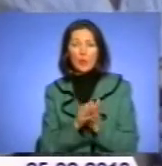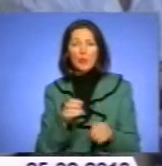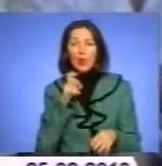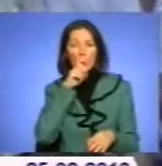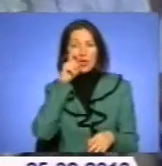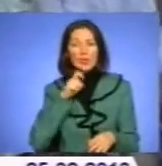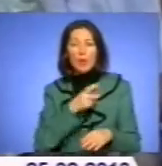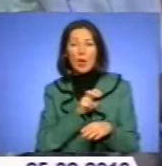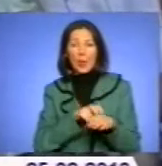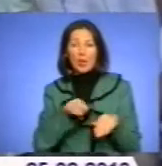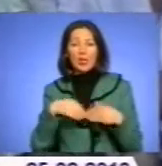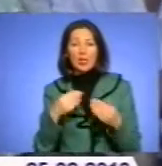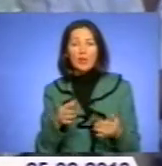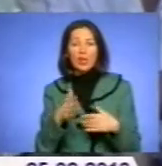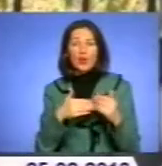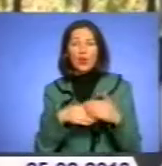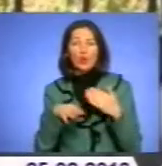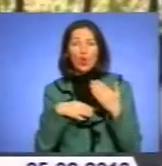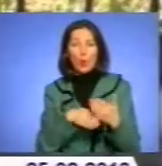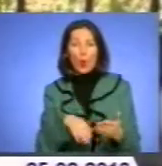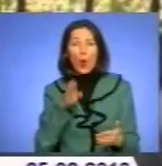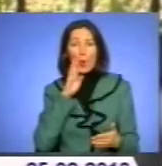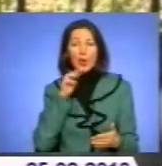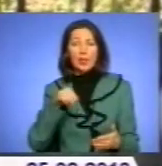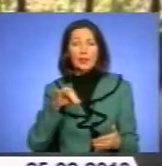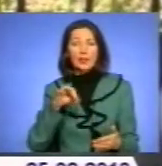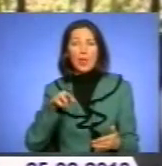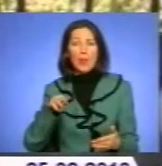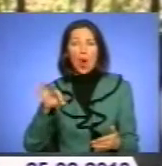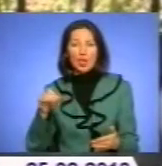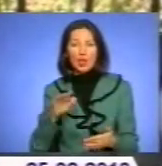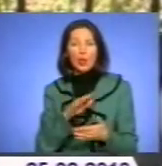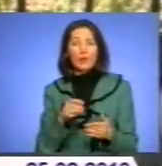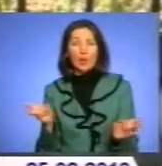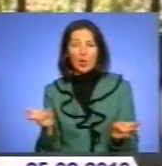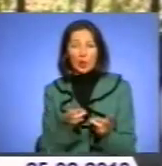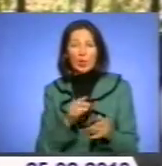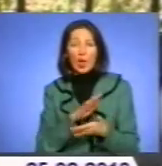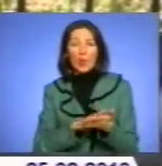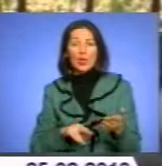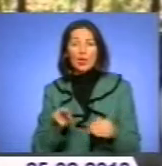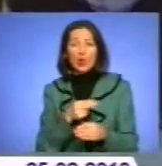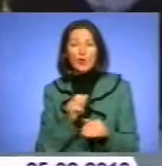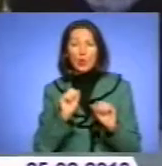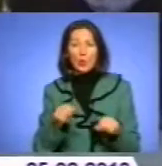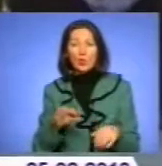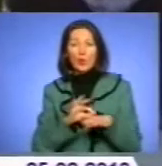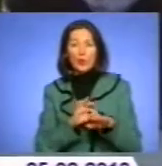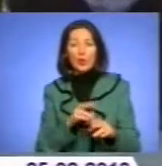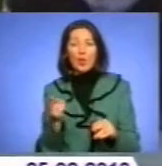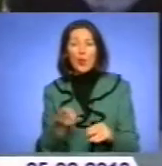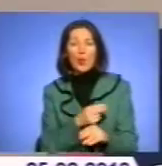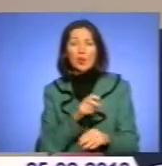надали кваліфіковану допомогу пані Тимошенко. При необхідності подальшу реабілітацію можна проводити у позалікарняних умовах, наголосила